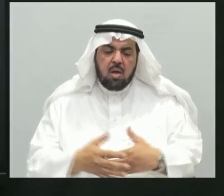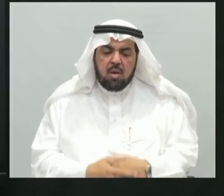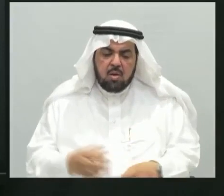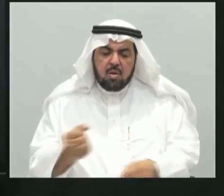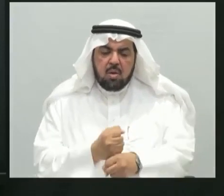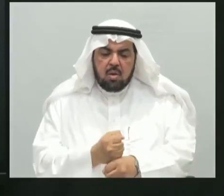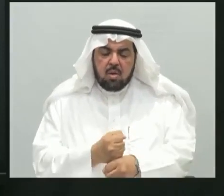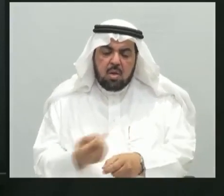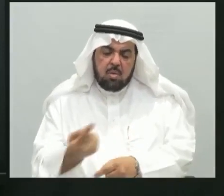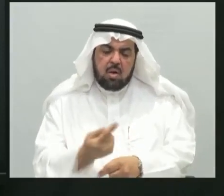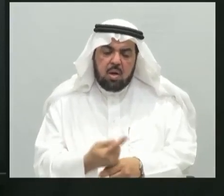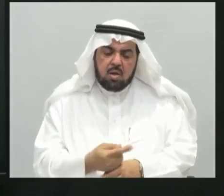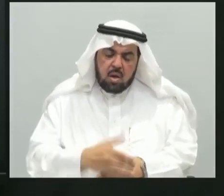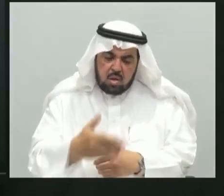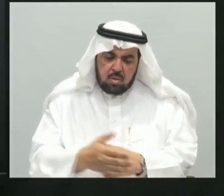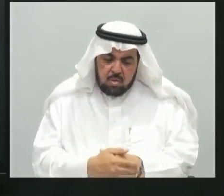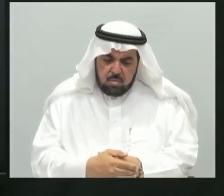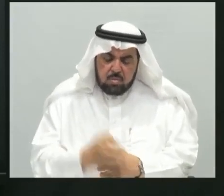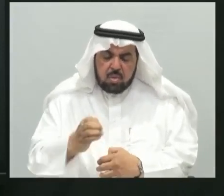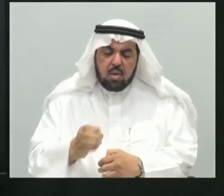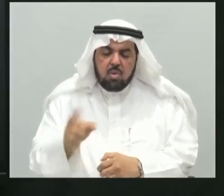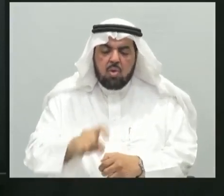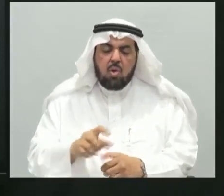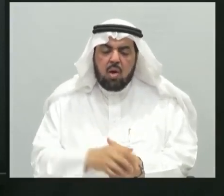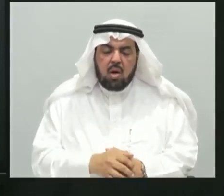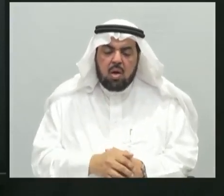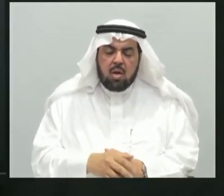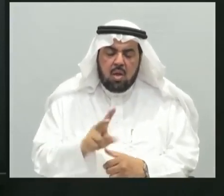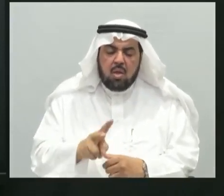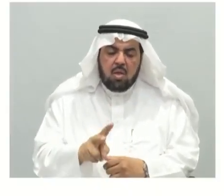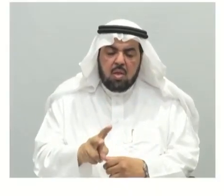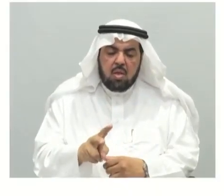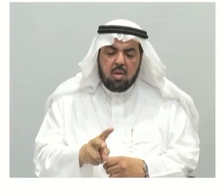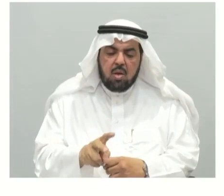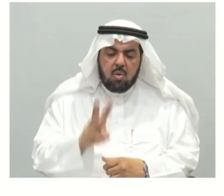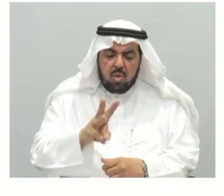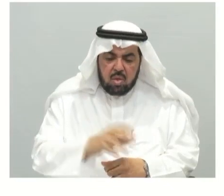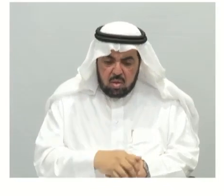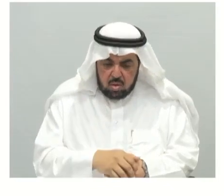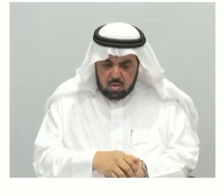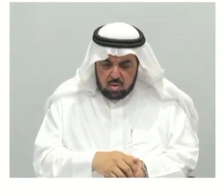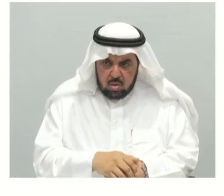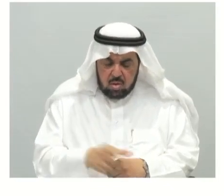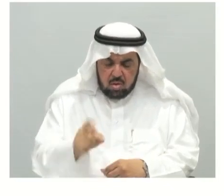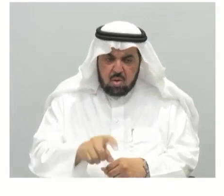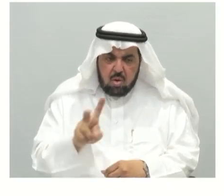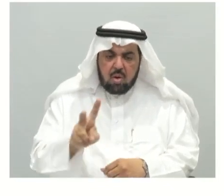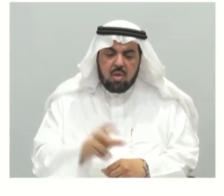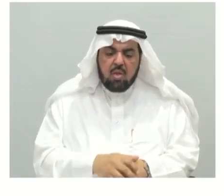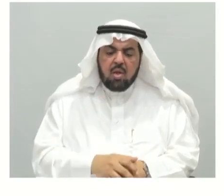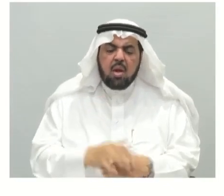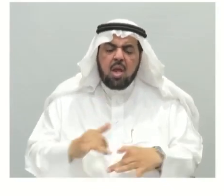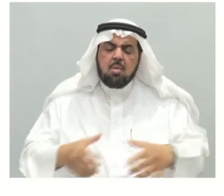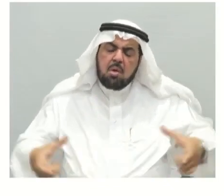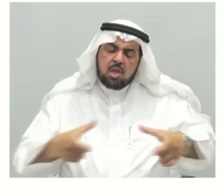استعمل الرسم التالي للاجابه على السؤالين الثاني والثالث في السؤال الثاني الى